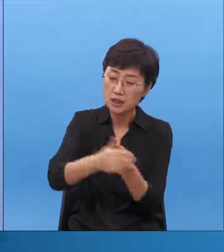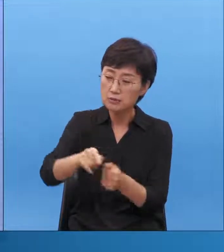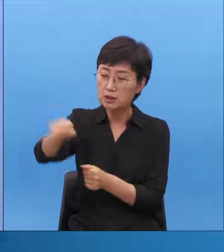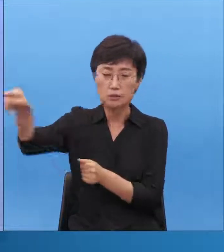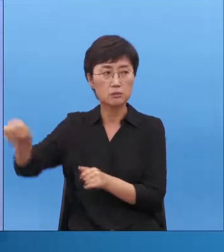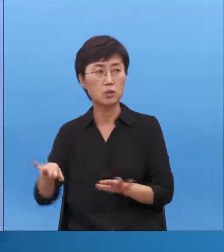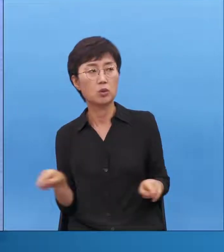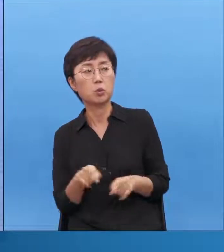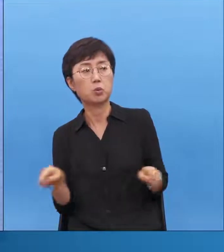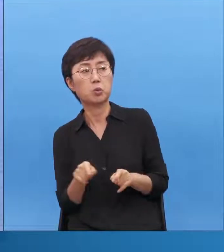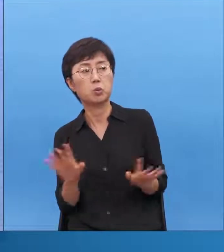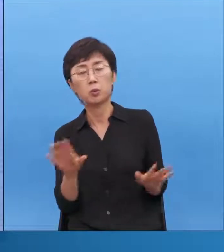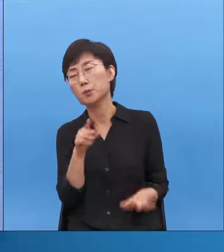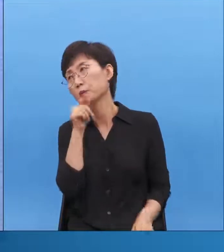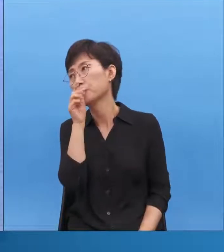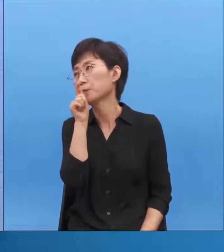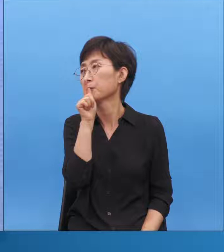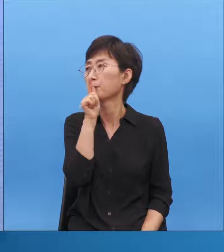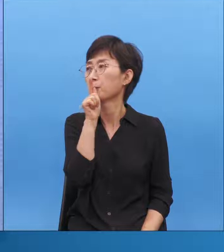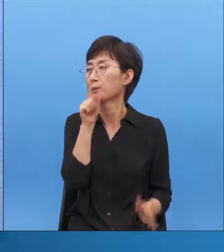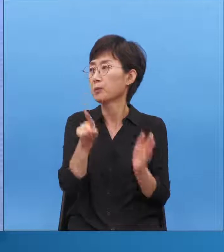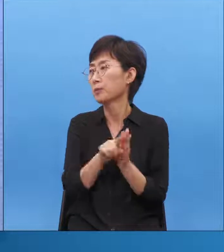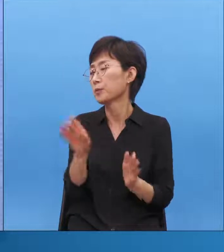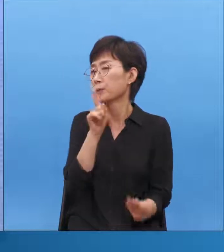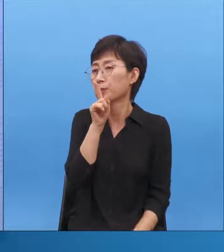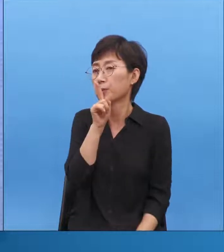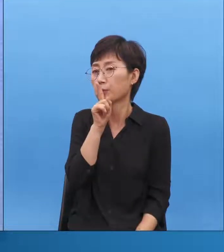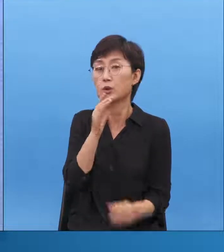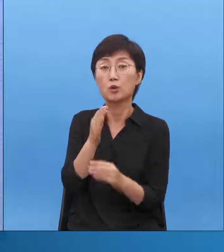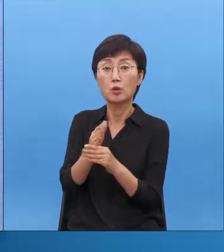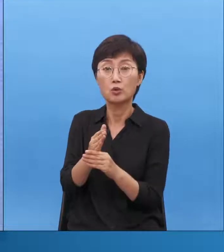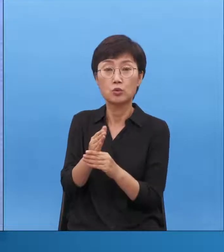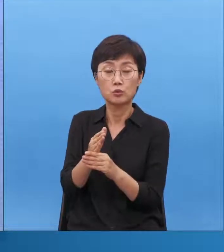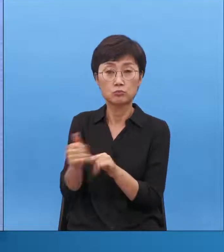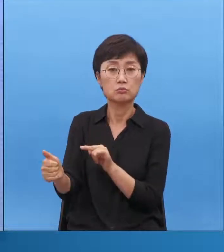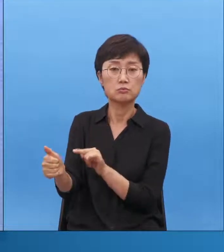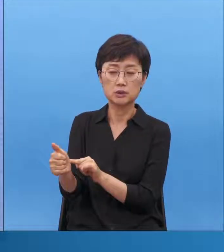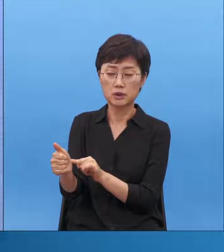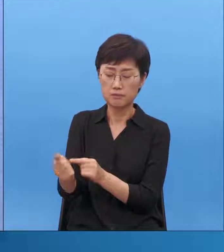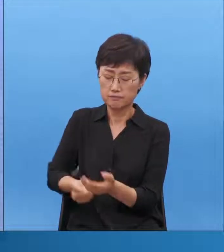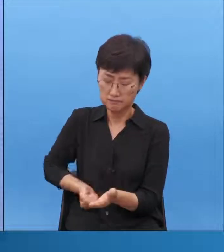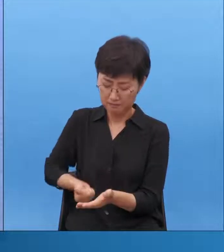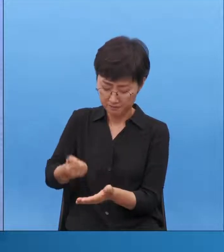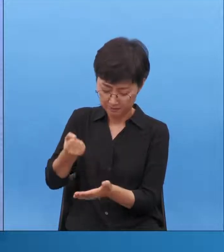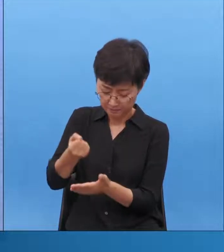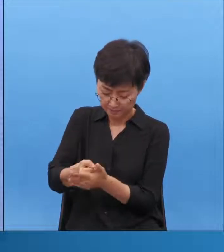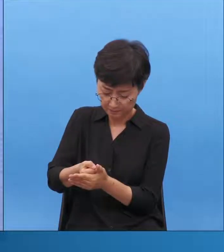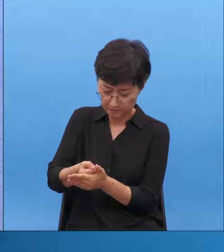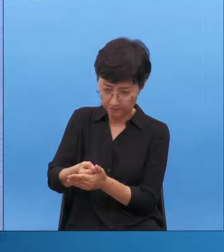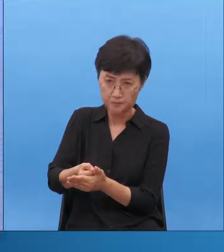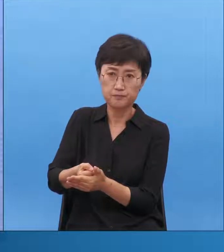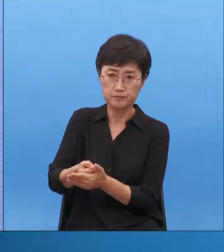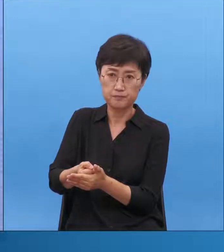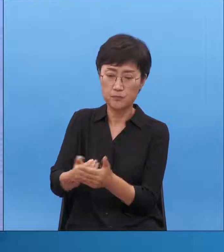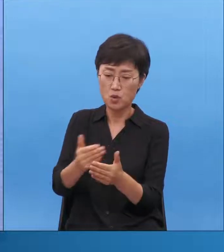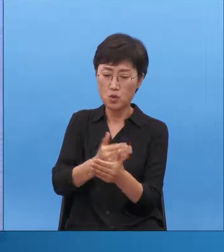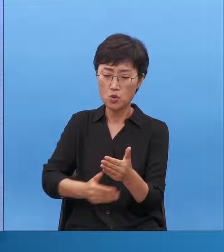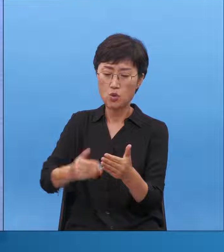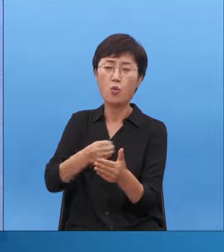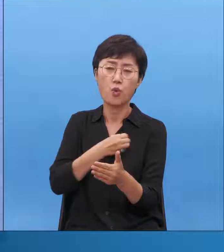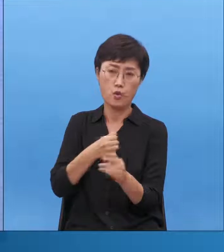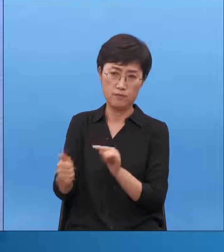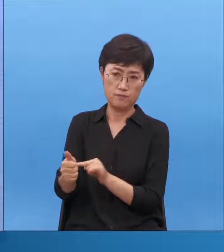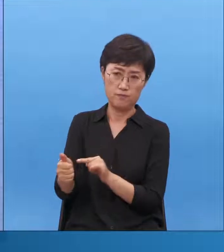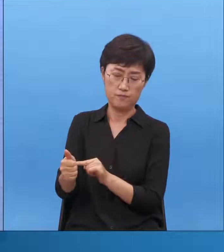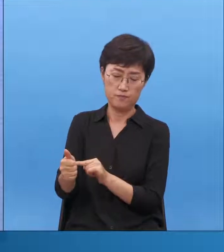heretics and they're called sinners, nobody was able to come. 여기에 존경받는 공회원이 이 아리마대